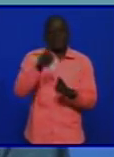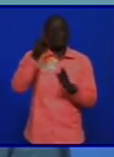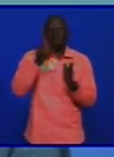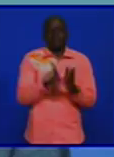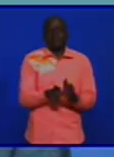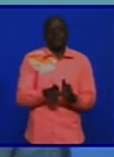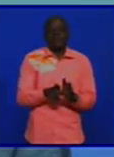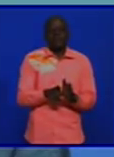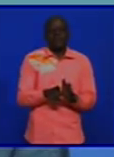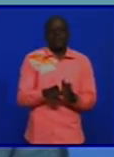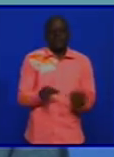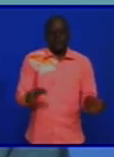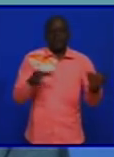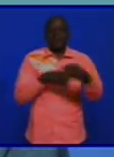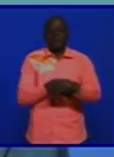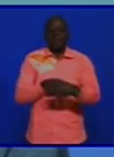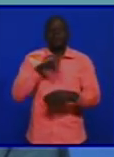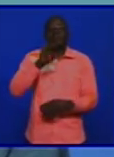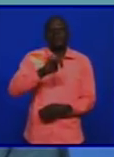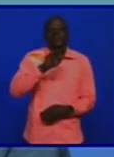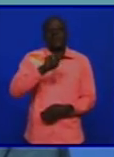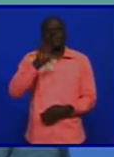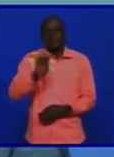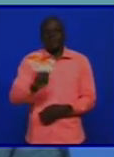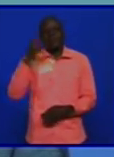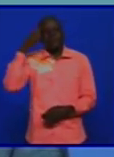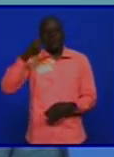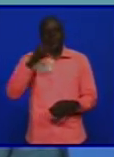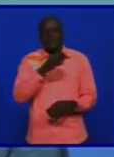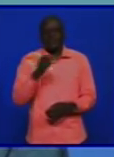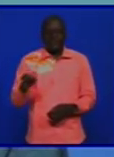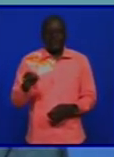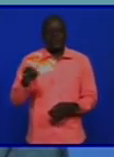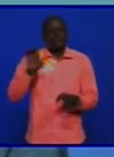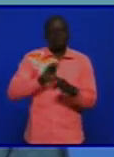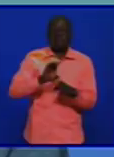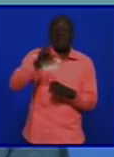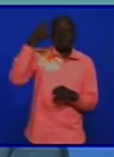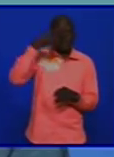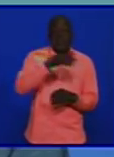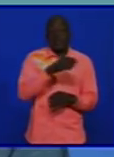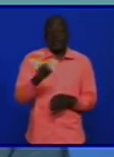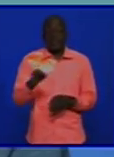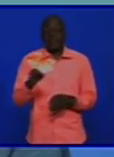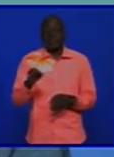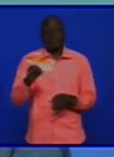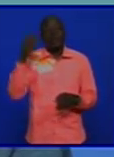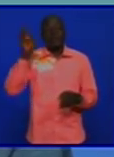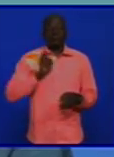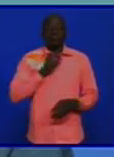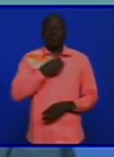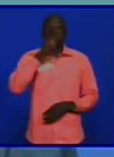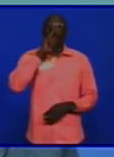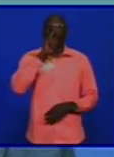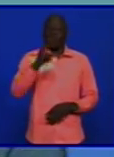la Chambre des Mines du Burkina, tels que l'Association des Carrières du Burkina, de telle façon que nous sommes